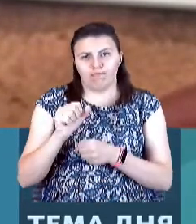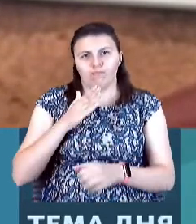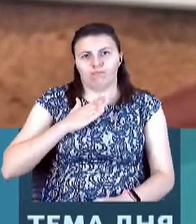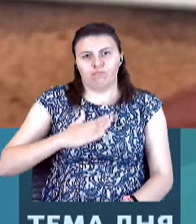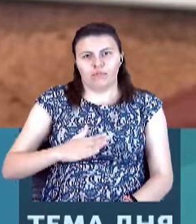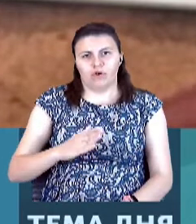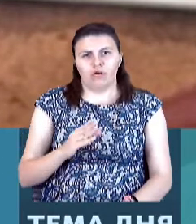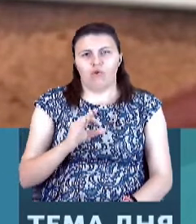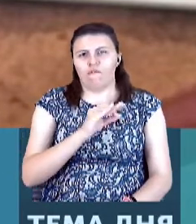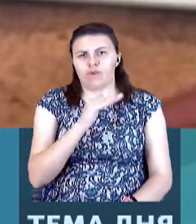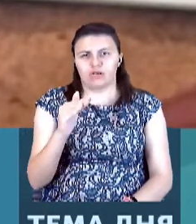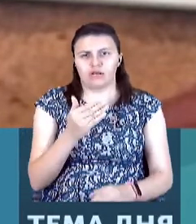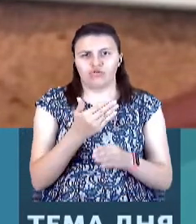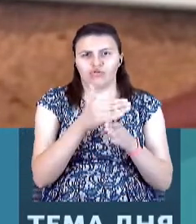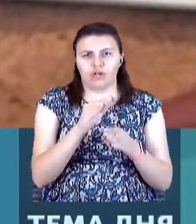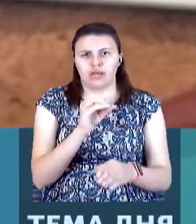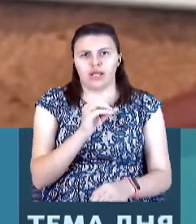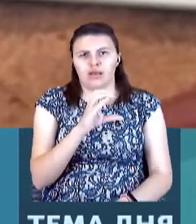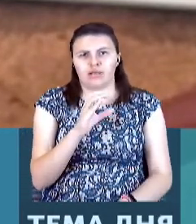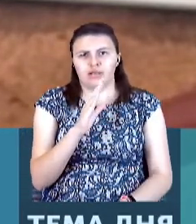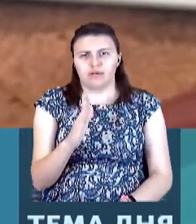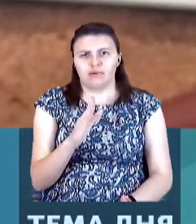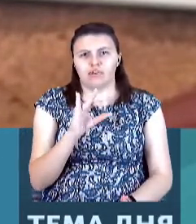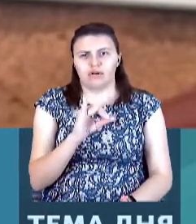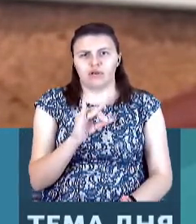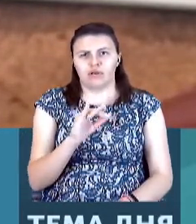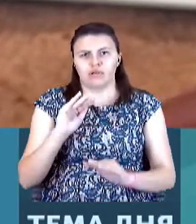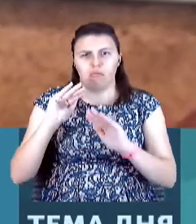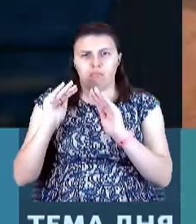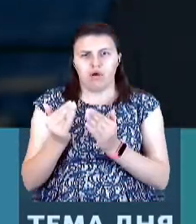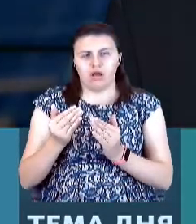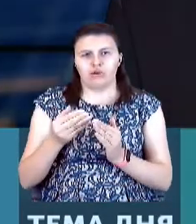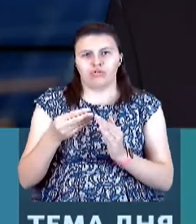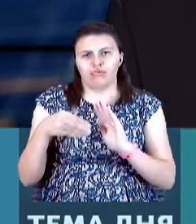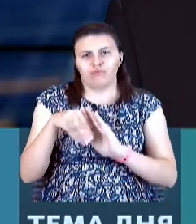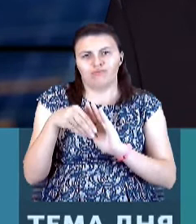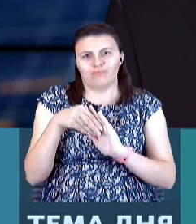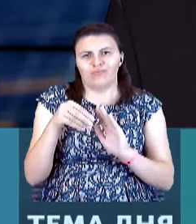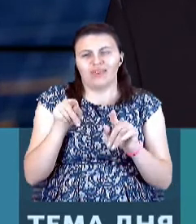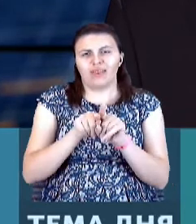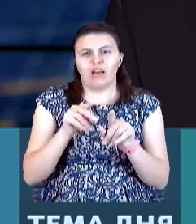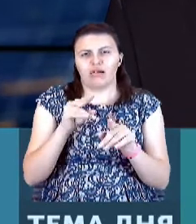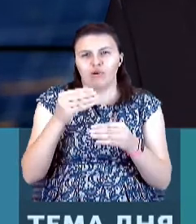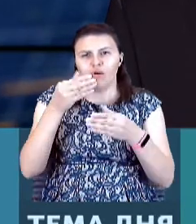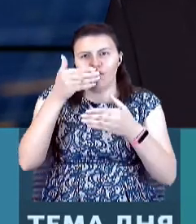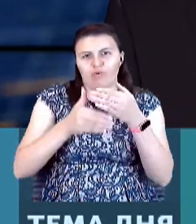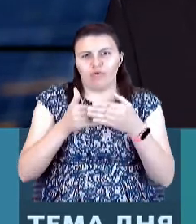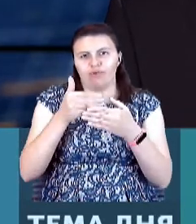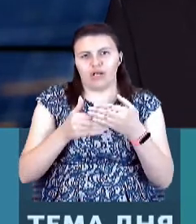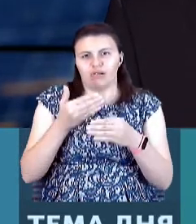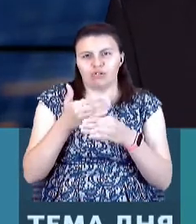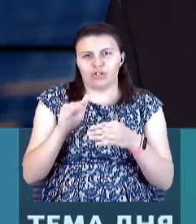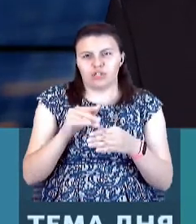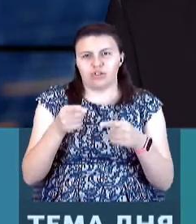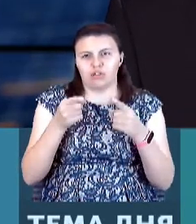частину, відповідно сплачуючи більше ЄСВ, ну і відповідно зменшуючи, так би мовити, ту конвертну частину, яку, будемо відверті, частина працівників реально отримують у